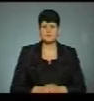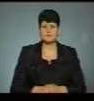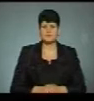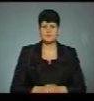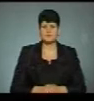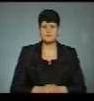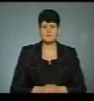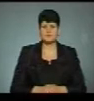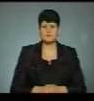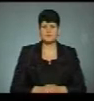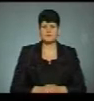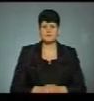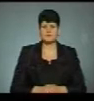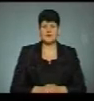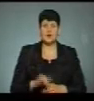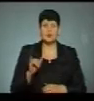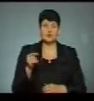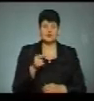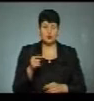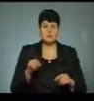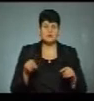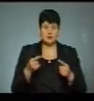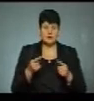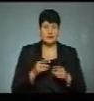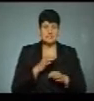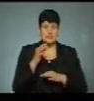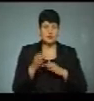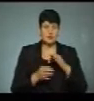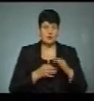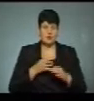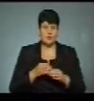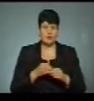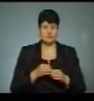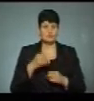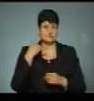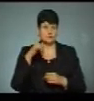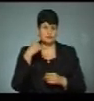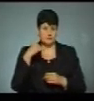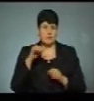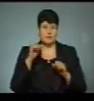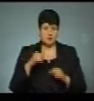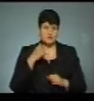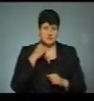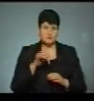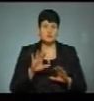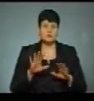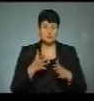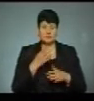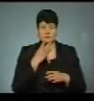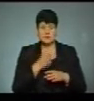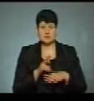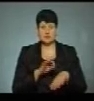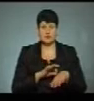Тернопіль. У Тернополі створили цілодобову гарячу лінію, на яку можна звертатися у випадку підозри захворювання